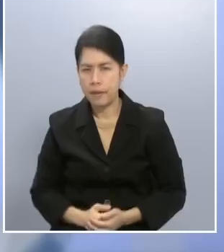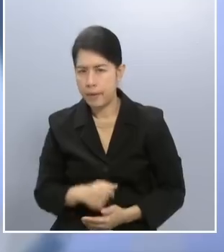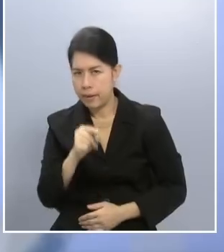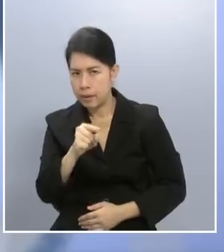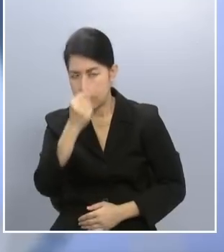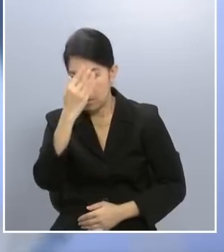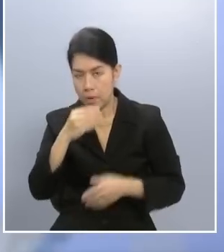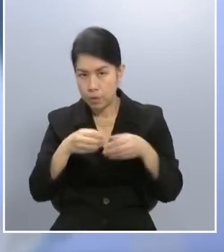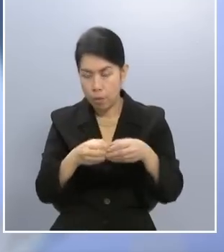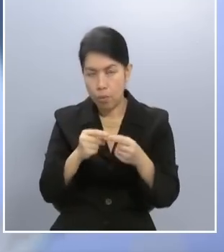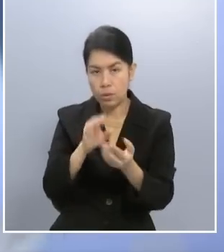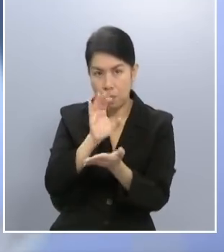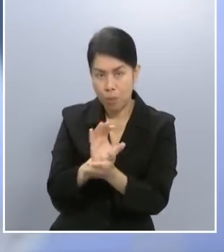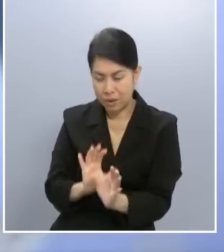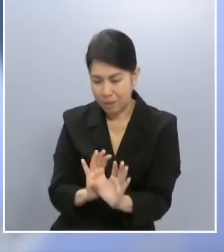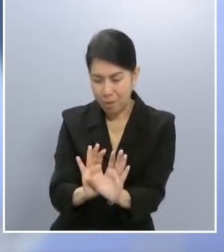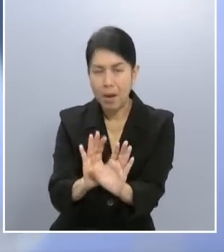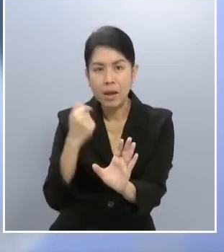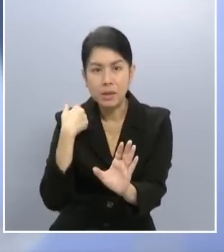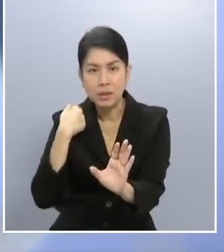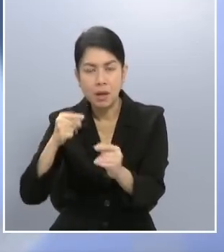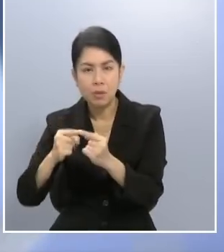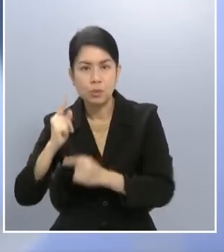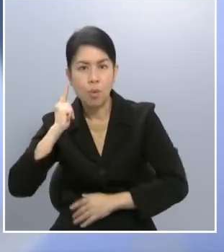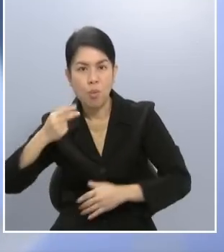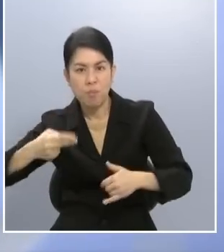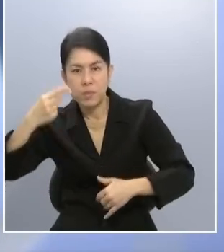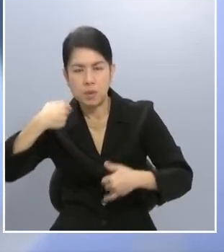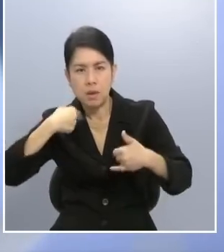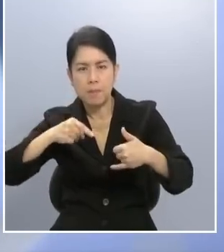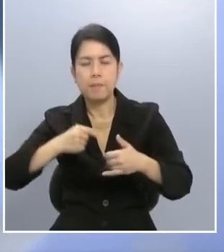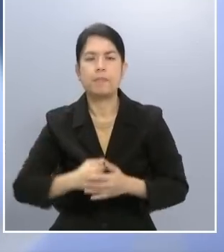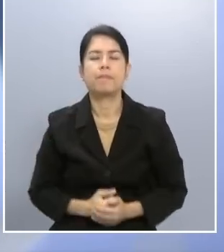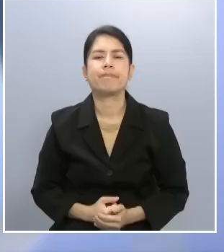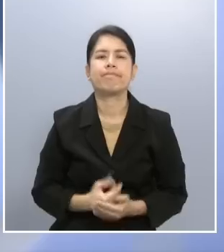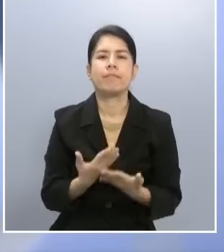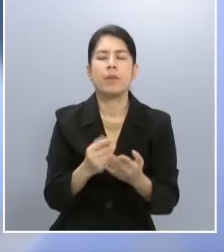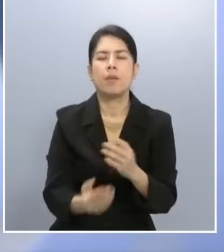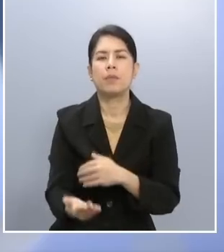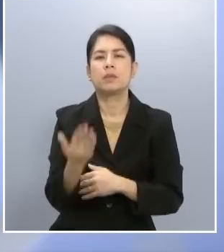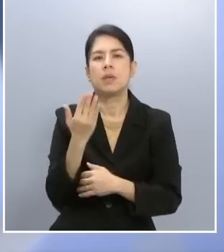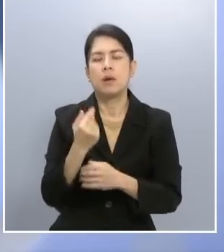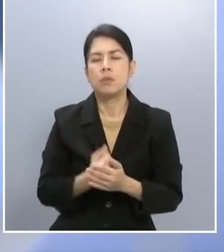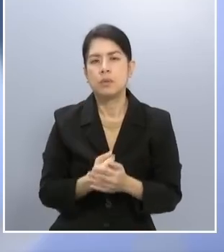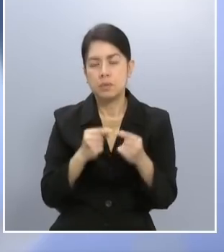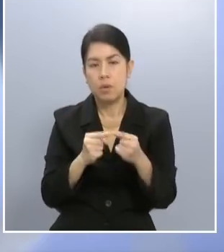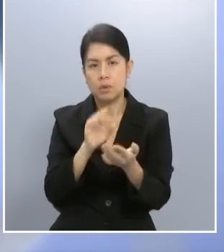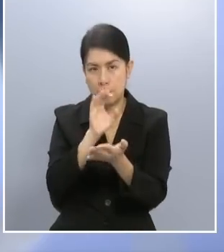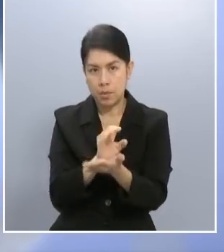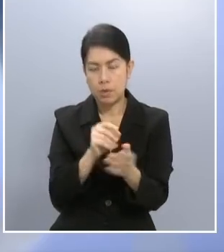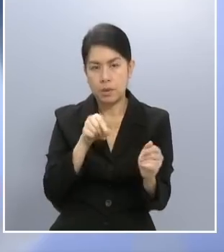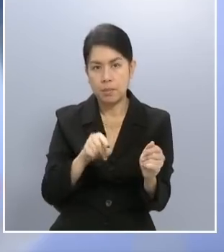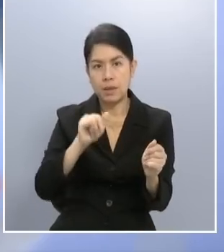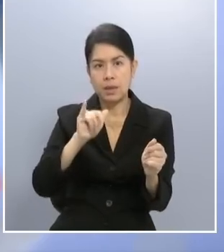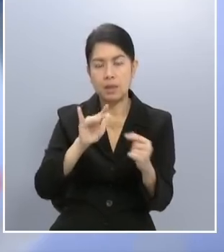สุดท้ายนะคะยอมมอบตัวช่วงเวลาประมาณ 20:00นกว่าๆเมื่อช่วงเช้าที่ผ่านมาครับตำรวจสภธัญบุรีเขาควบคุม